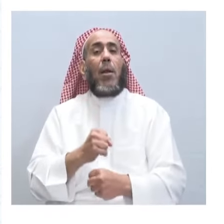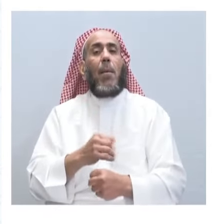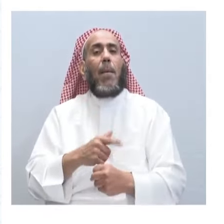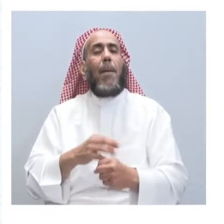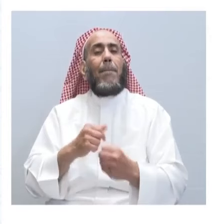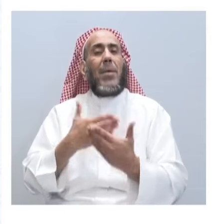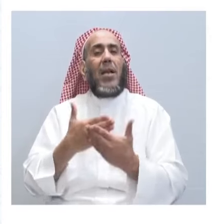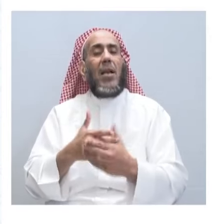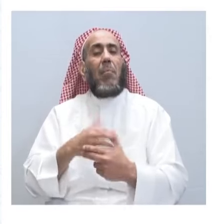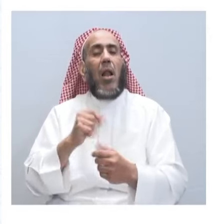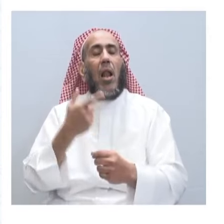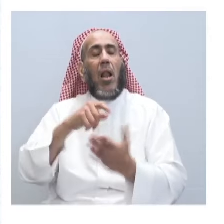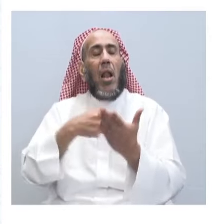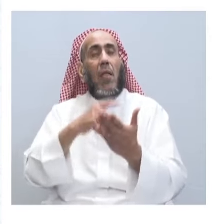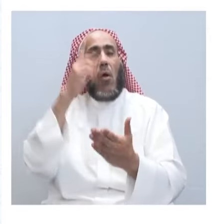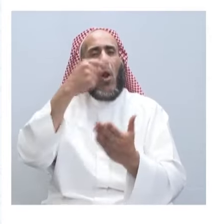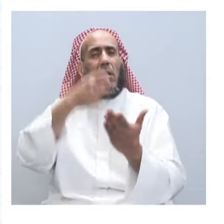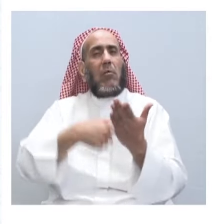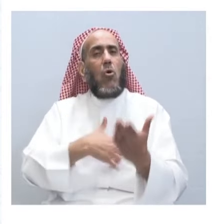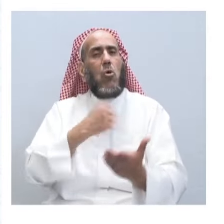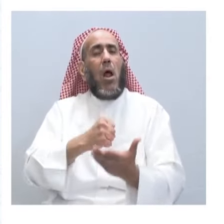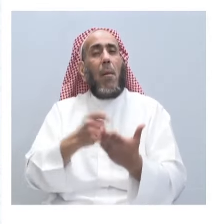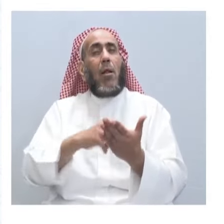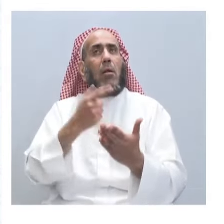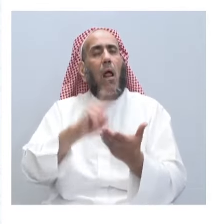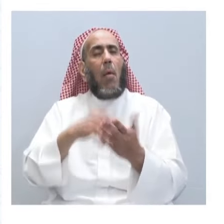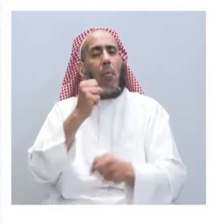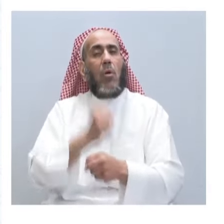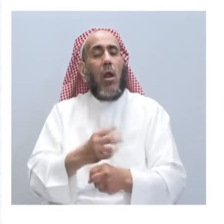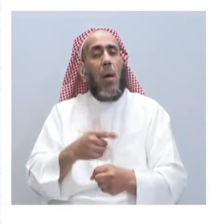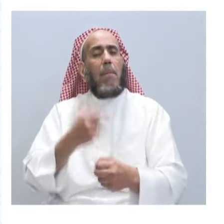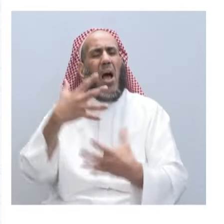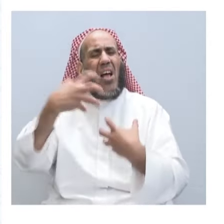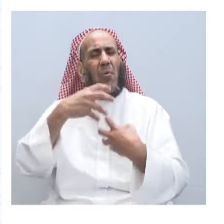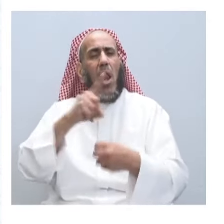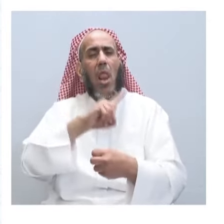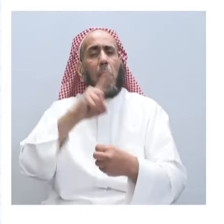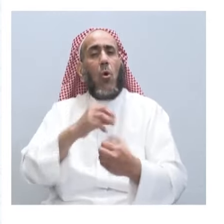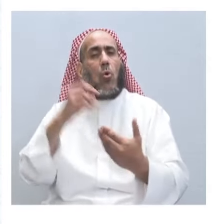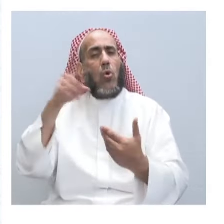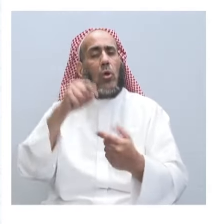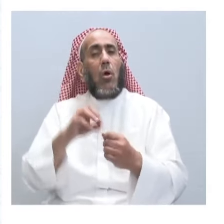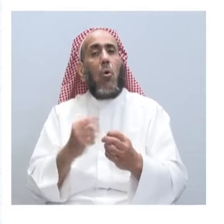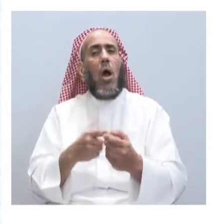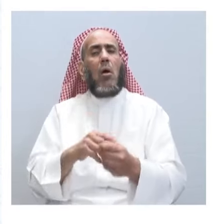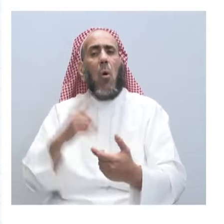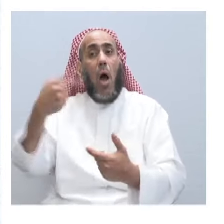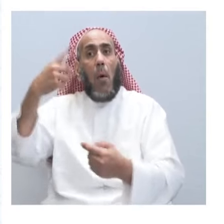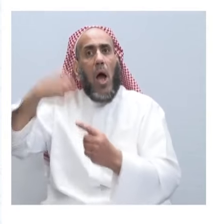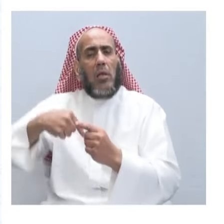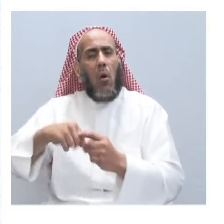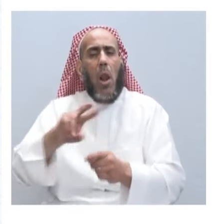بالقضاء والقدر بان بان يعلم المؤمن ان ما اصابه لم يكن ليخطئه وان ما